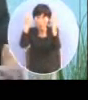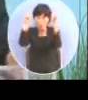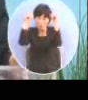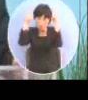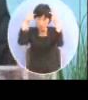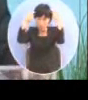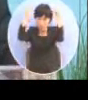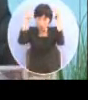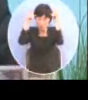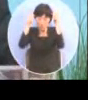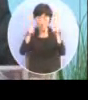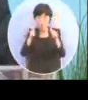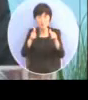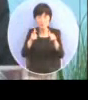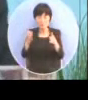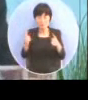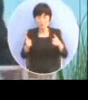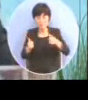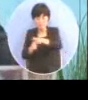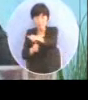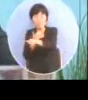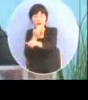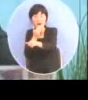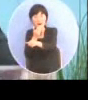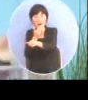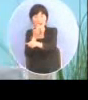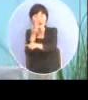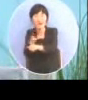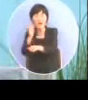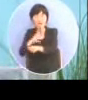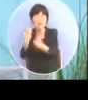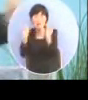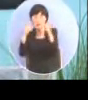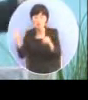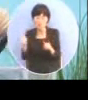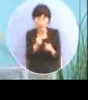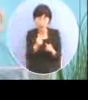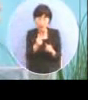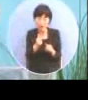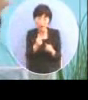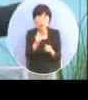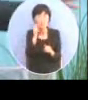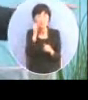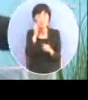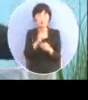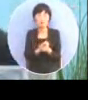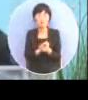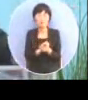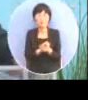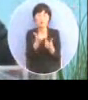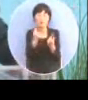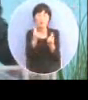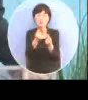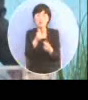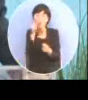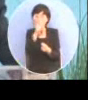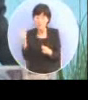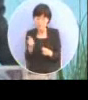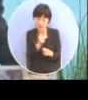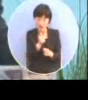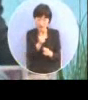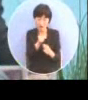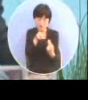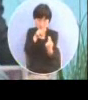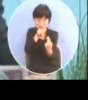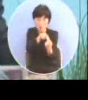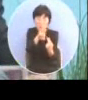Quả thật là khờ, phải không? Lấy cái sừng của mình húc đánh sư tử nhưng mà không có đánh được, đứng yên một chỗ. Cũng giống như con chuột, đáng lẽ phải chạy vào lỗ của mình thì mèo không